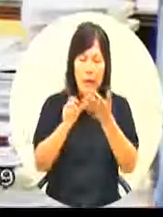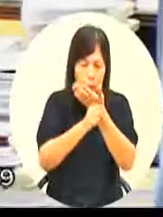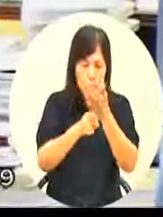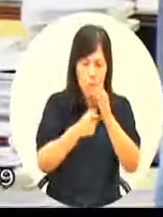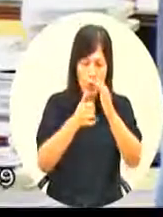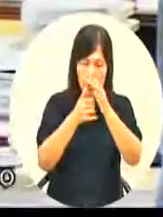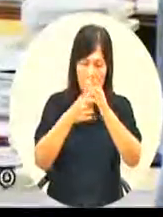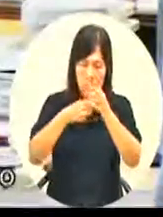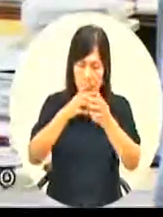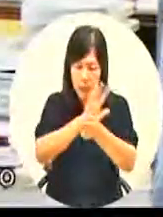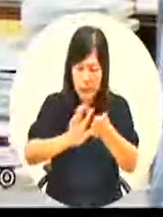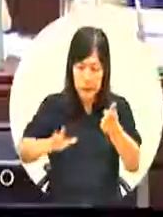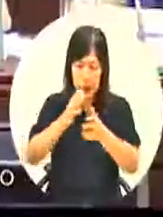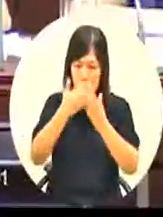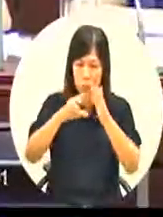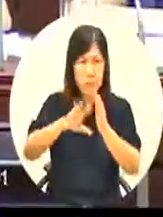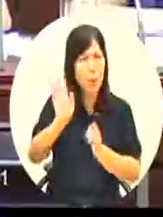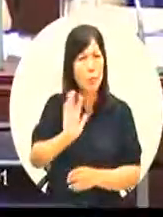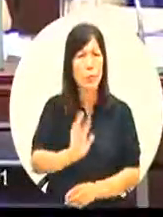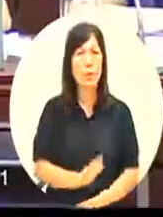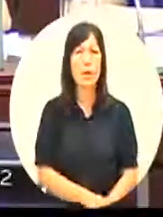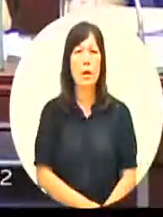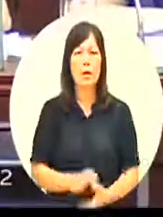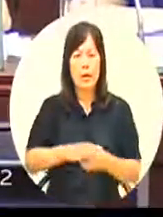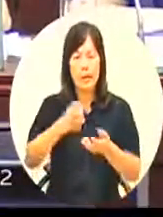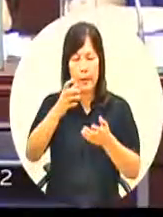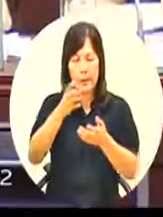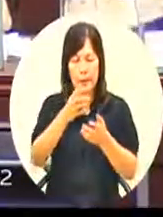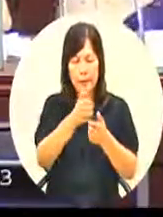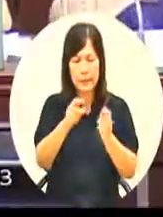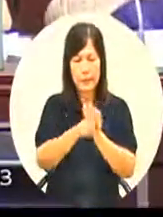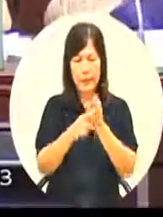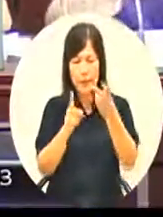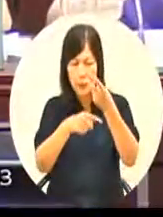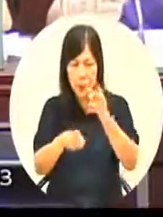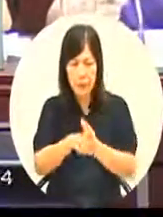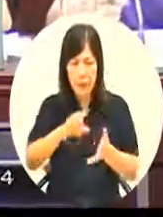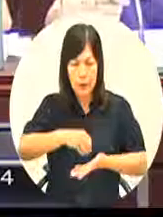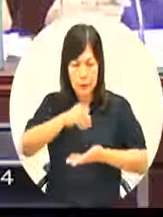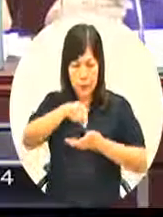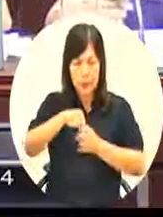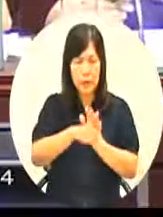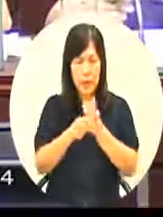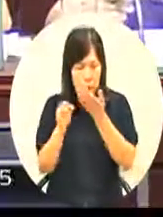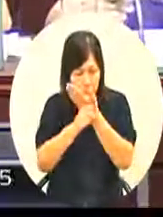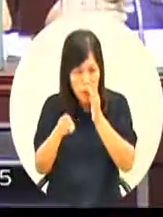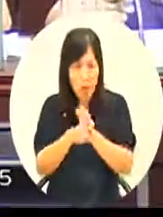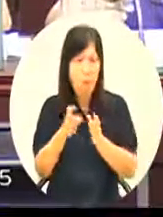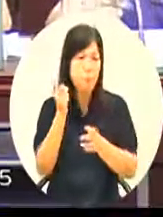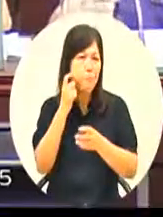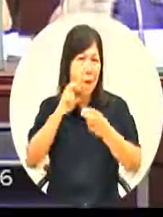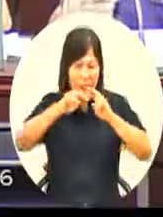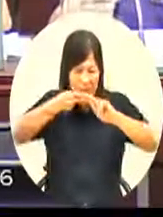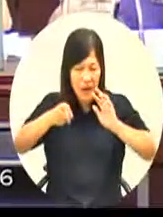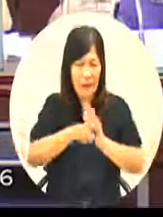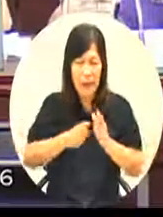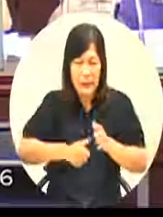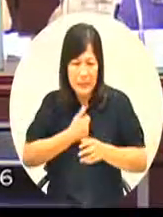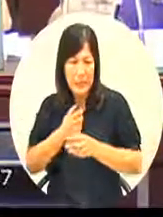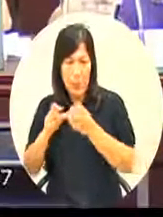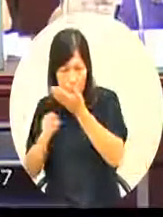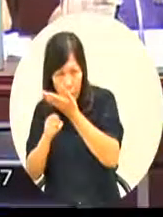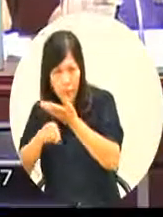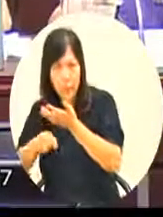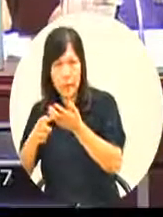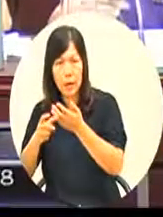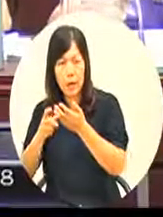校园。 真的非常谢谢两位议员再度提出这个毒品哦，是以这个假糖果真毒品的形式，如果去